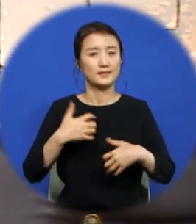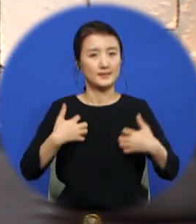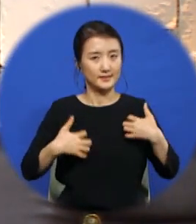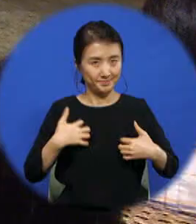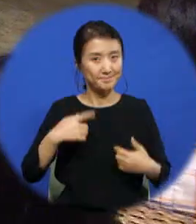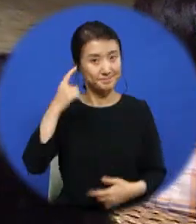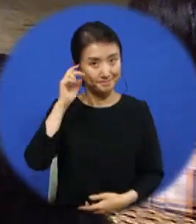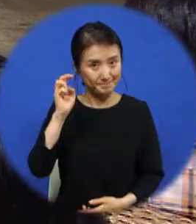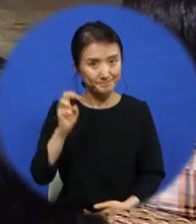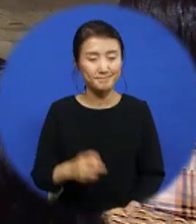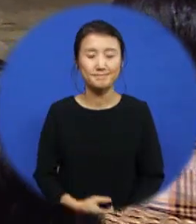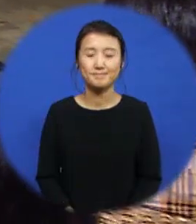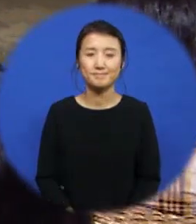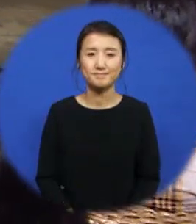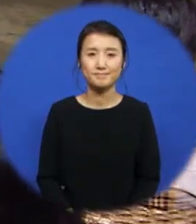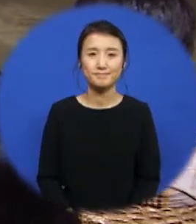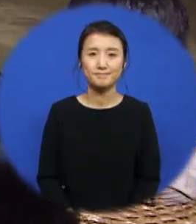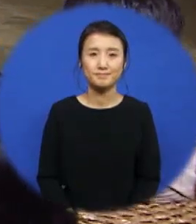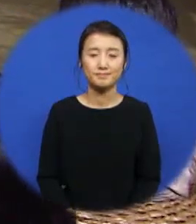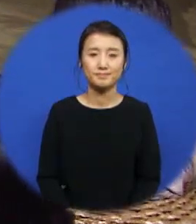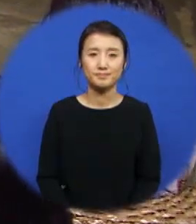봅니다 보시죠